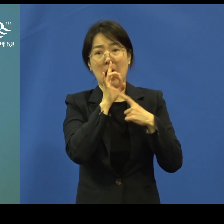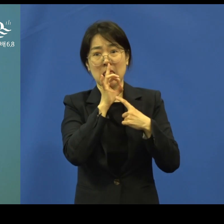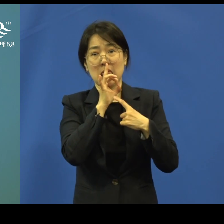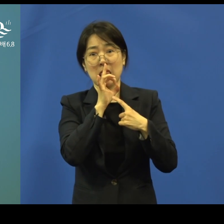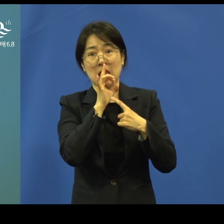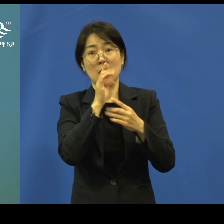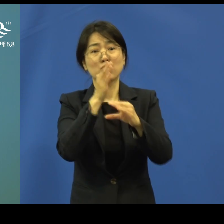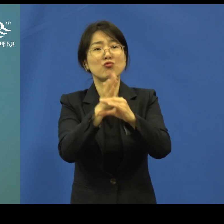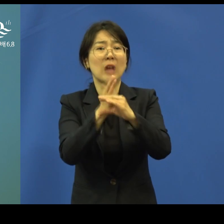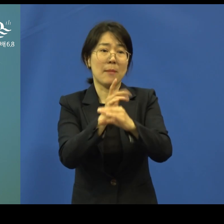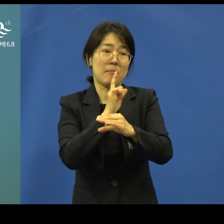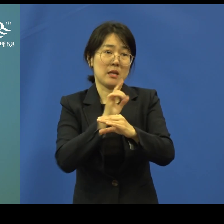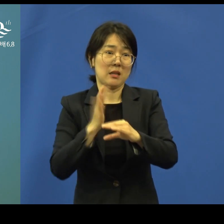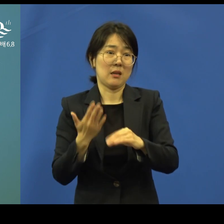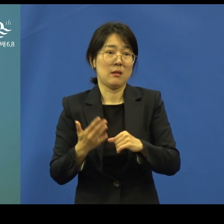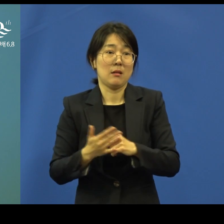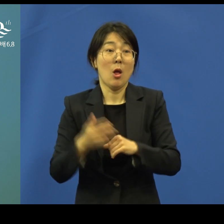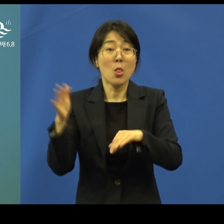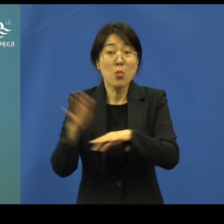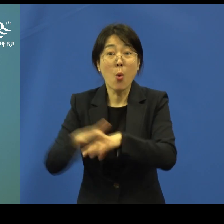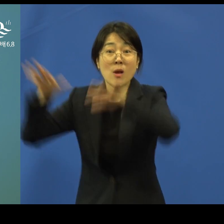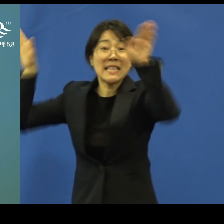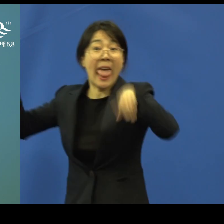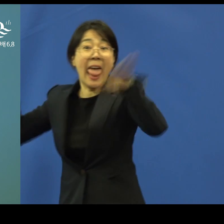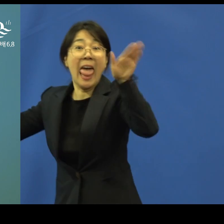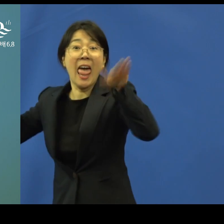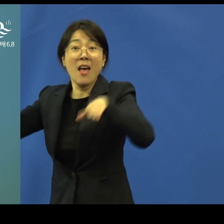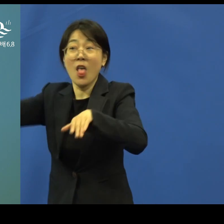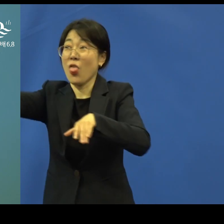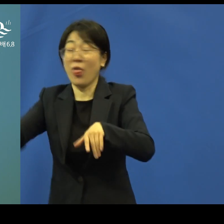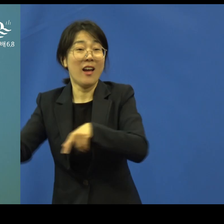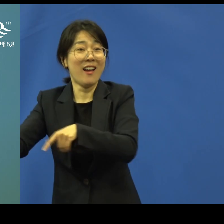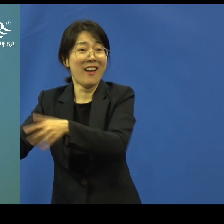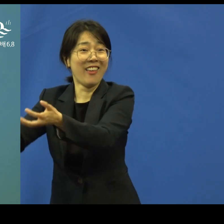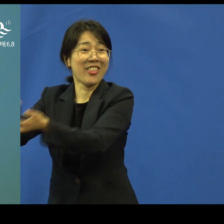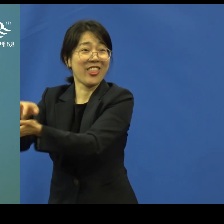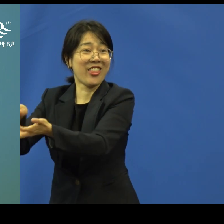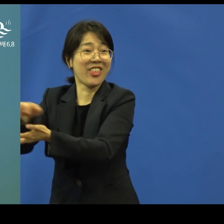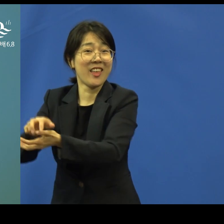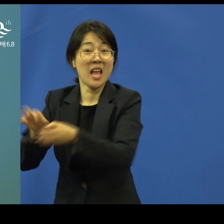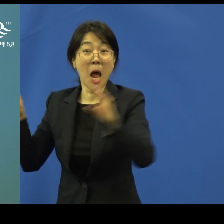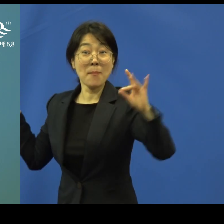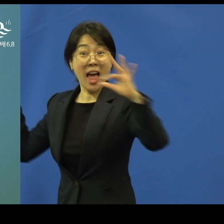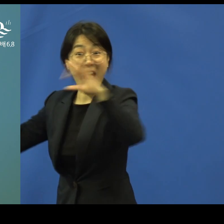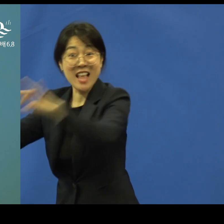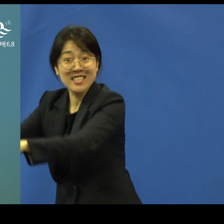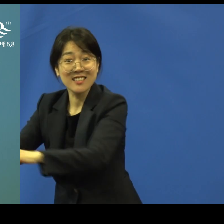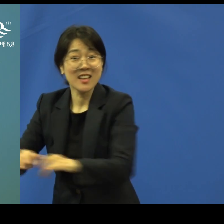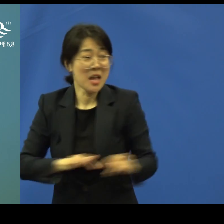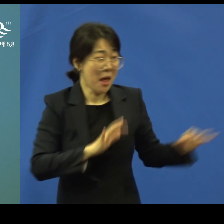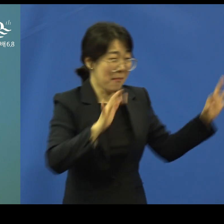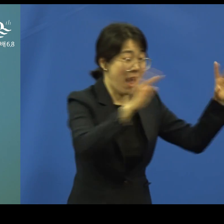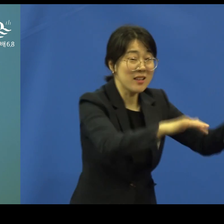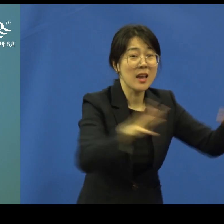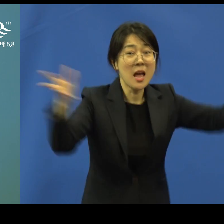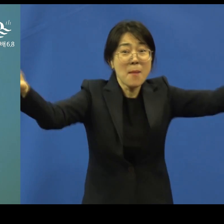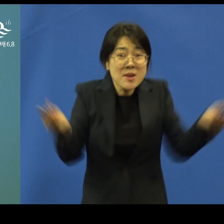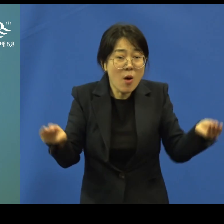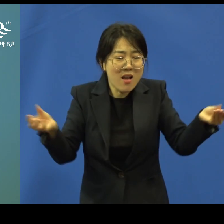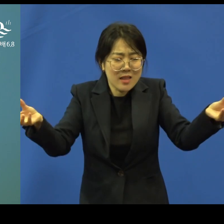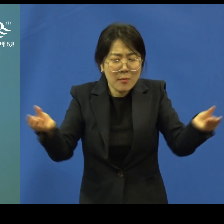그런데 이제 광물질 온천수의 물맛이 이제 변질되면서 마시는 순간 구토가 일어나는 거예요.